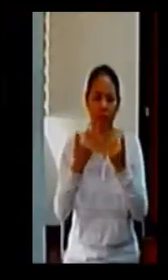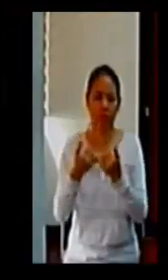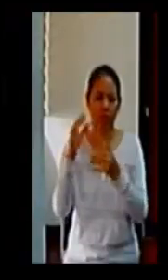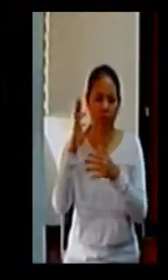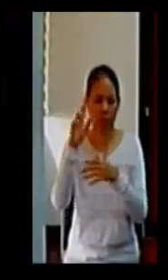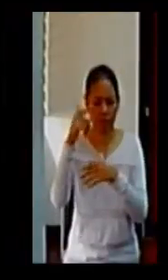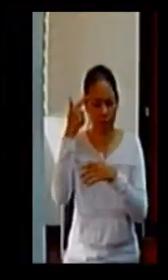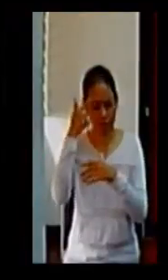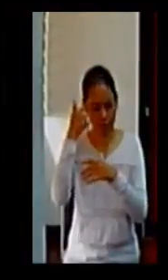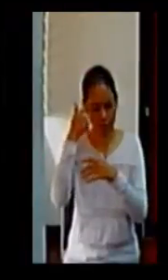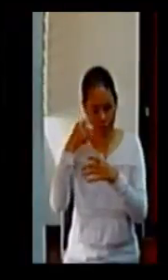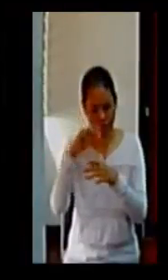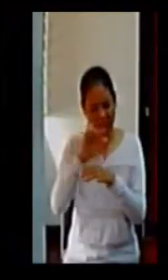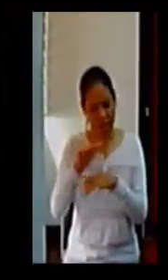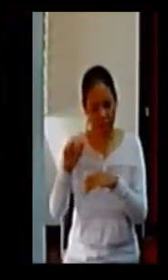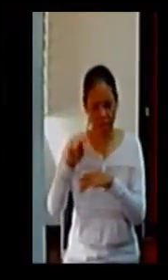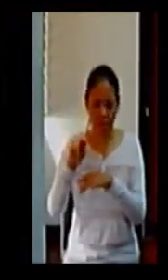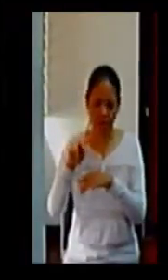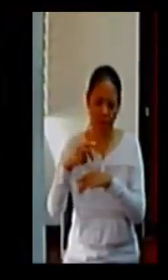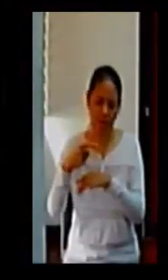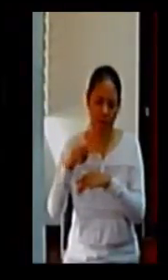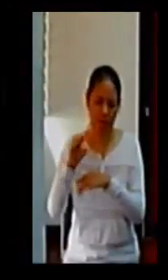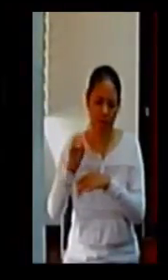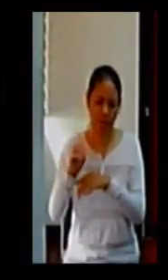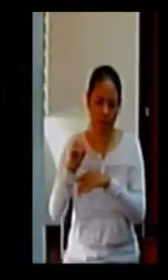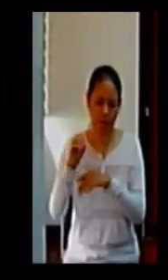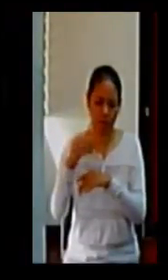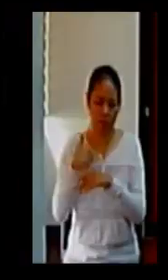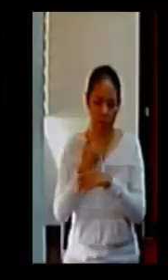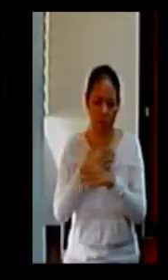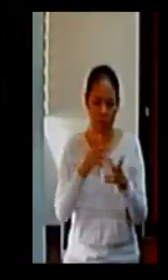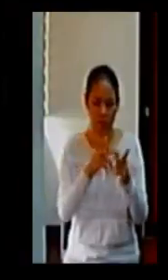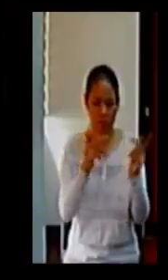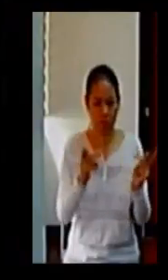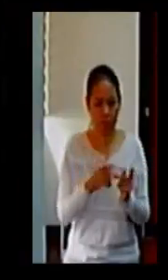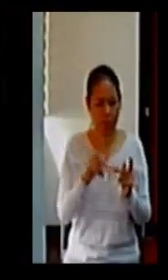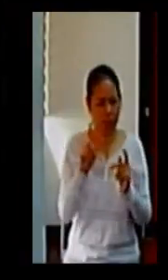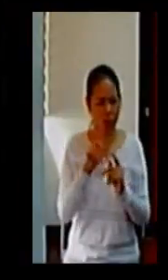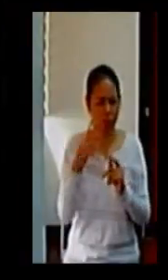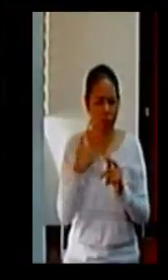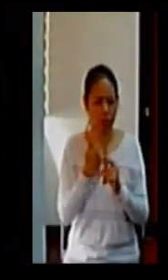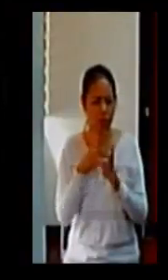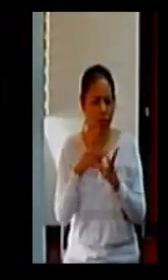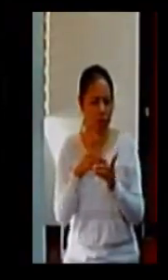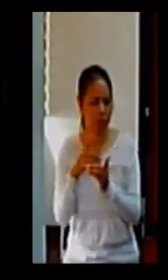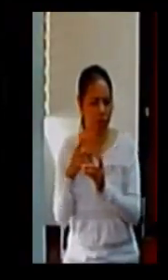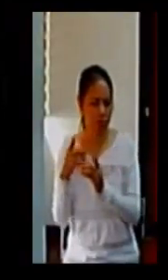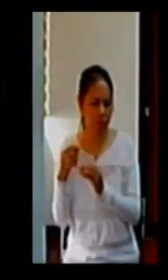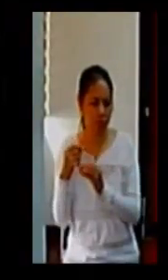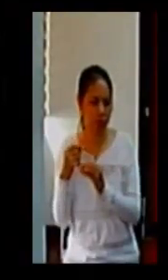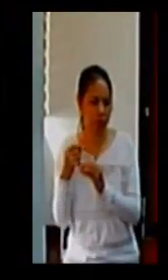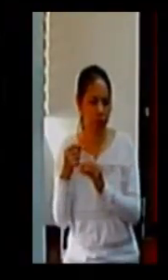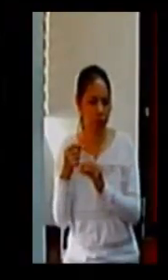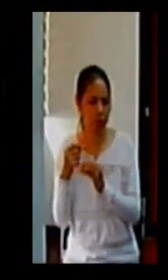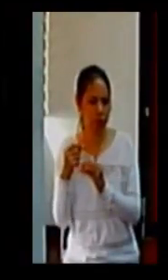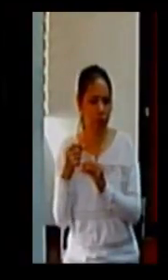sa aming lugar. Ang ginagawa po namin is hindi namin inaano kung yung mga